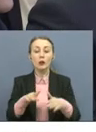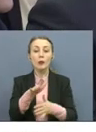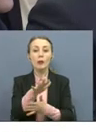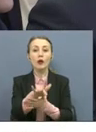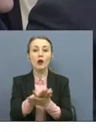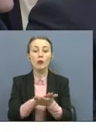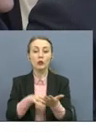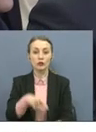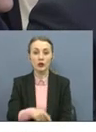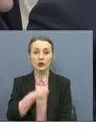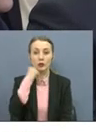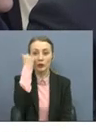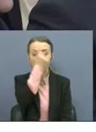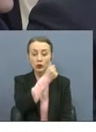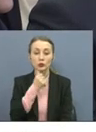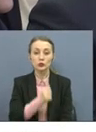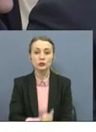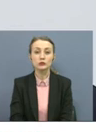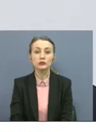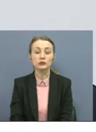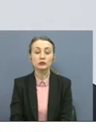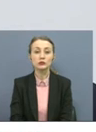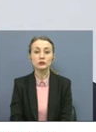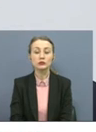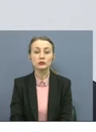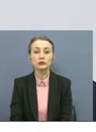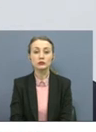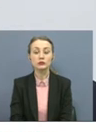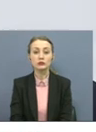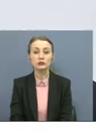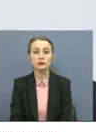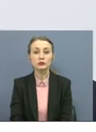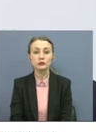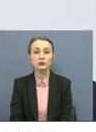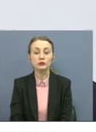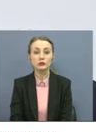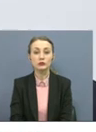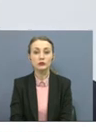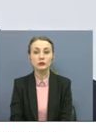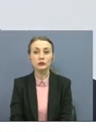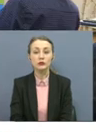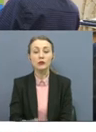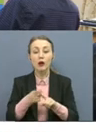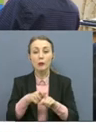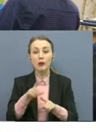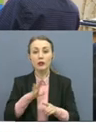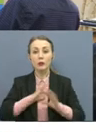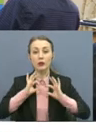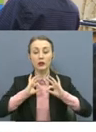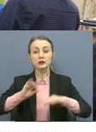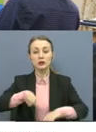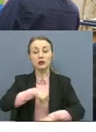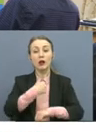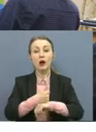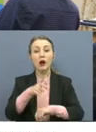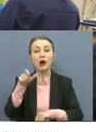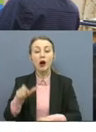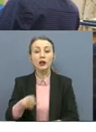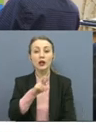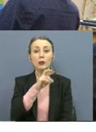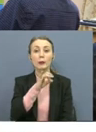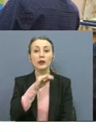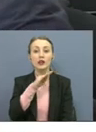ауылдардағы интернет жылдамдығын жеделдету, жолдарды жөндеу және су құбырларын тарту сынды проблемалар өңірдегі күрмеуі қиын мәселелер қатарына жатады. Ал